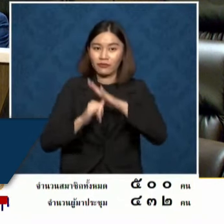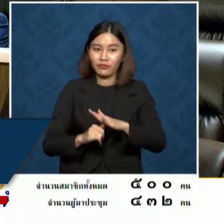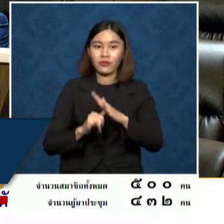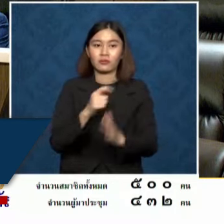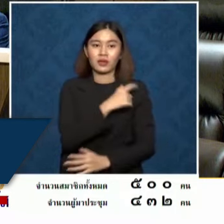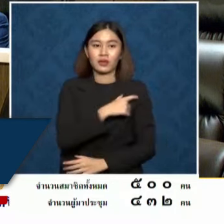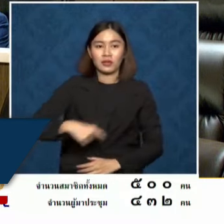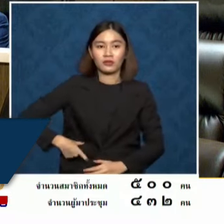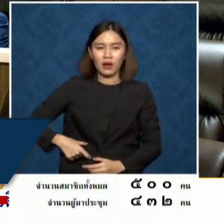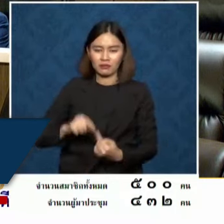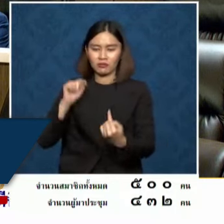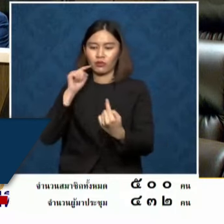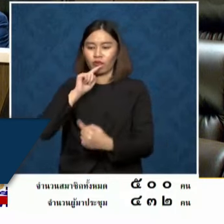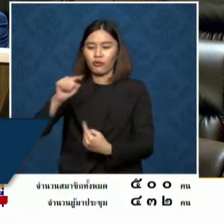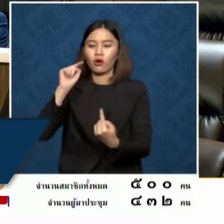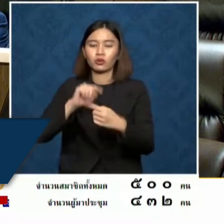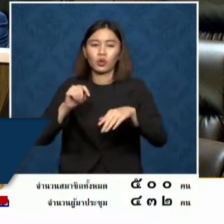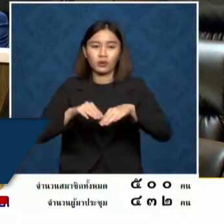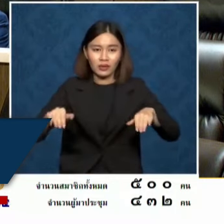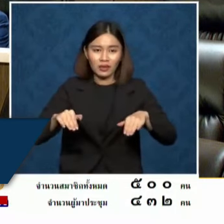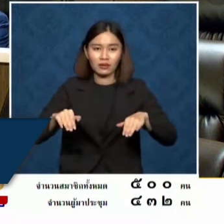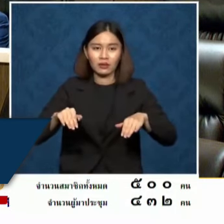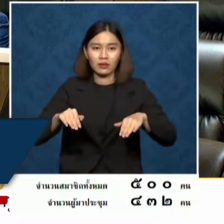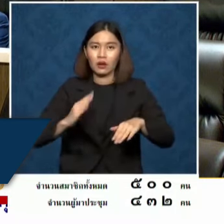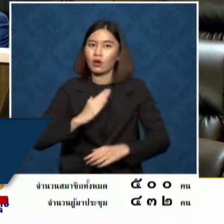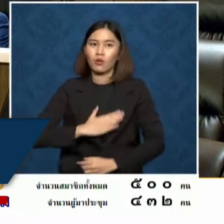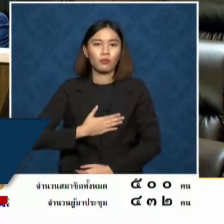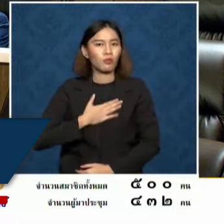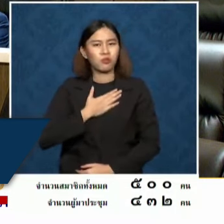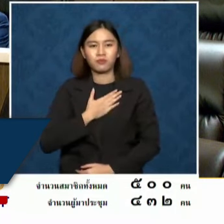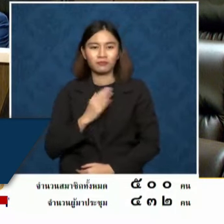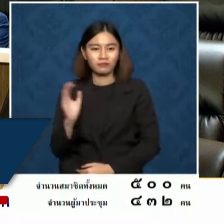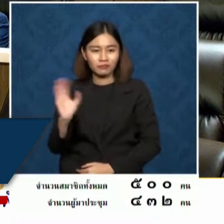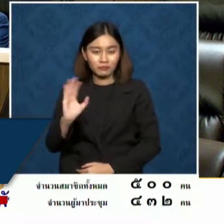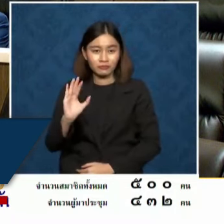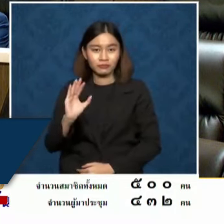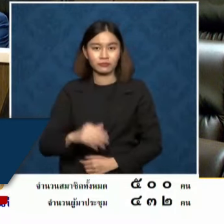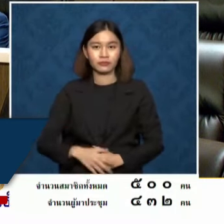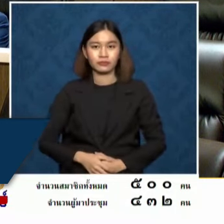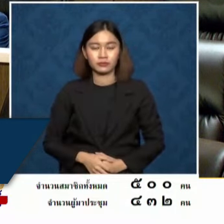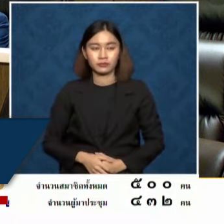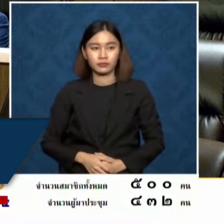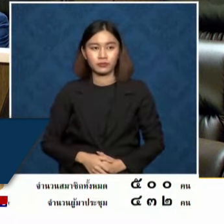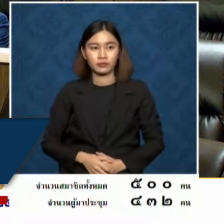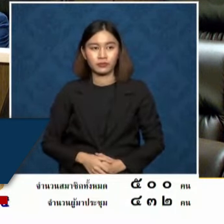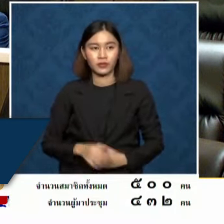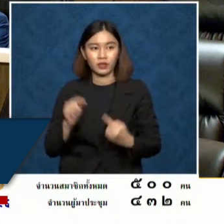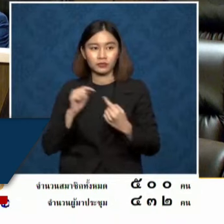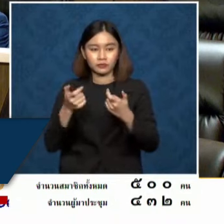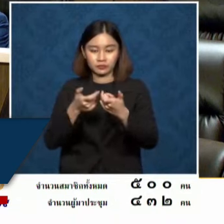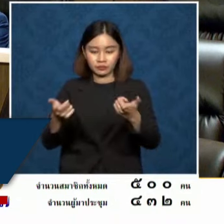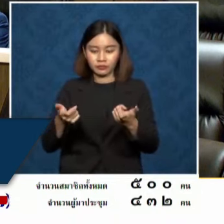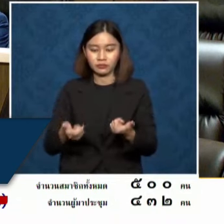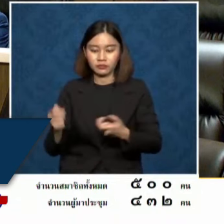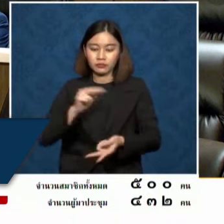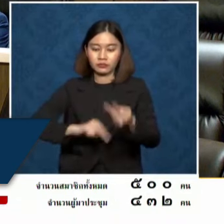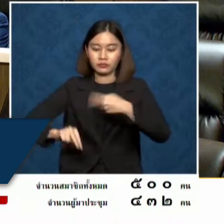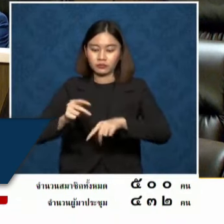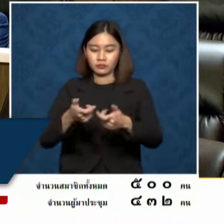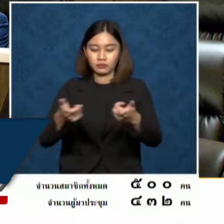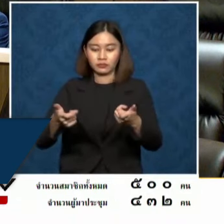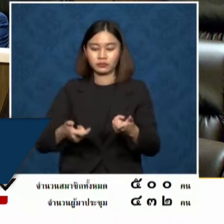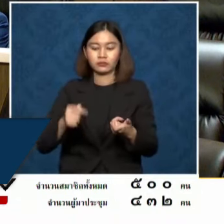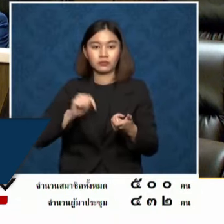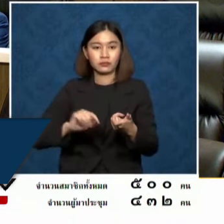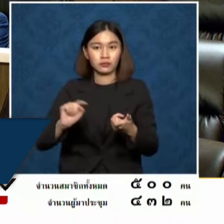กษัตริย์กับเด็กครับนี่ไม่ใช่เรื่องที่น่าภาคภูมิใจนะครับท่านประธานและในรารายงานการตรวจสอบฉบับ